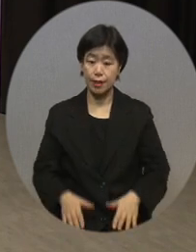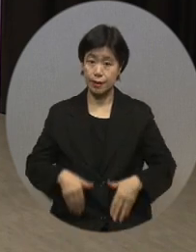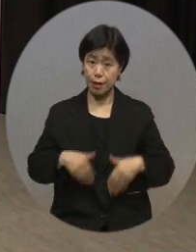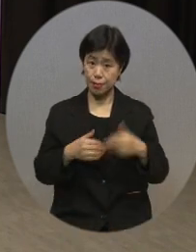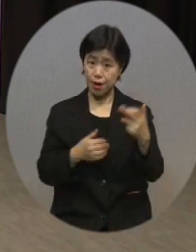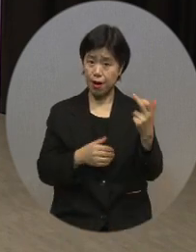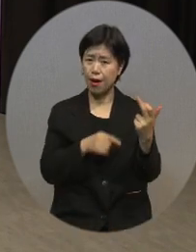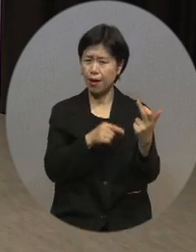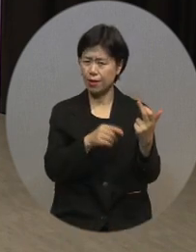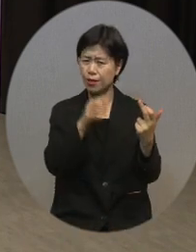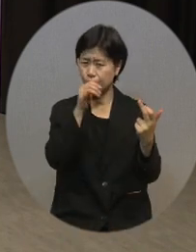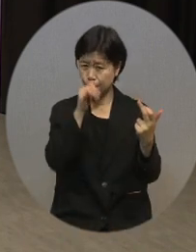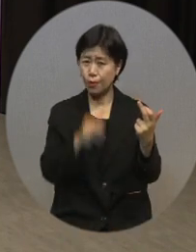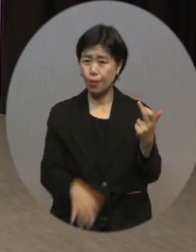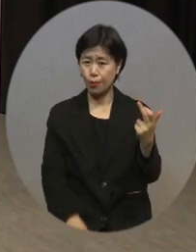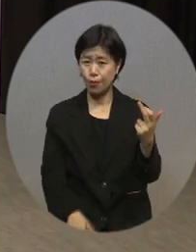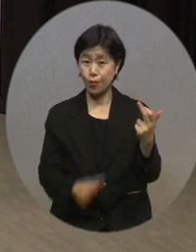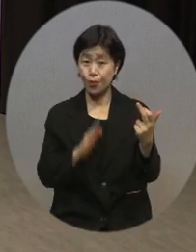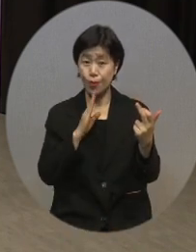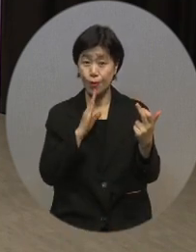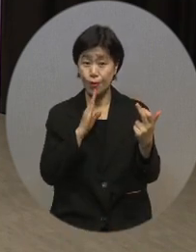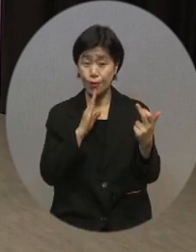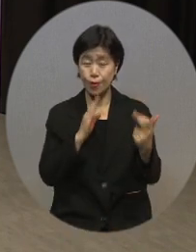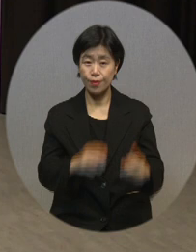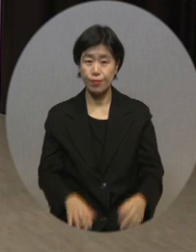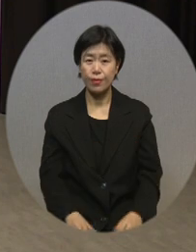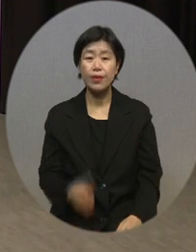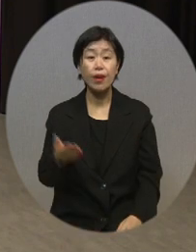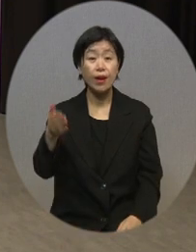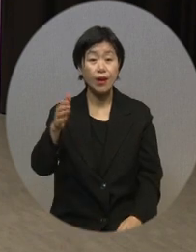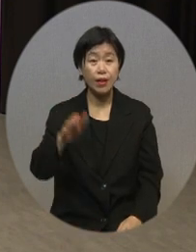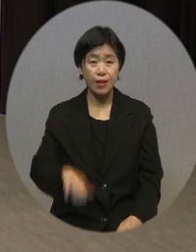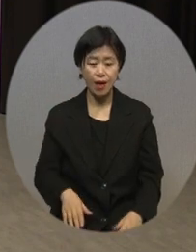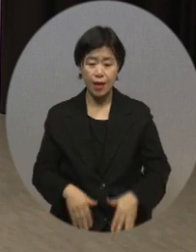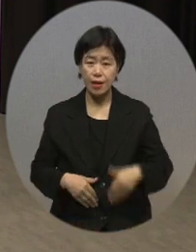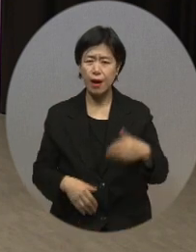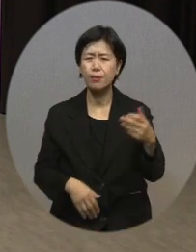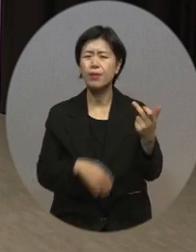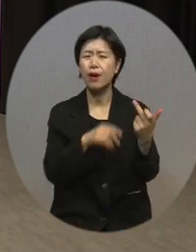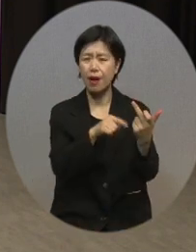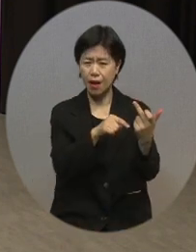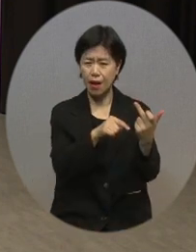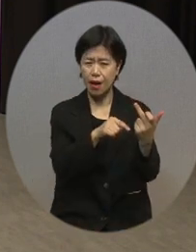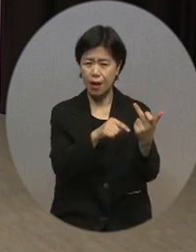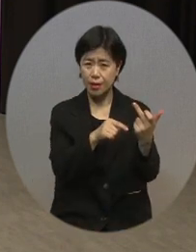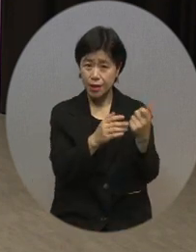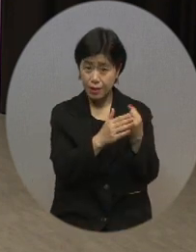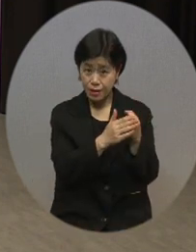남산이라는 아주 천혜의 좋은 자원을 가지고 있지만 그 남산으로 인해서